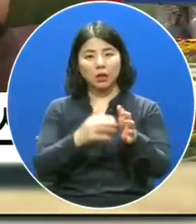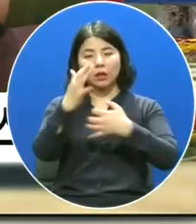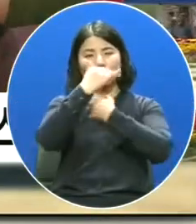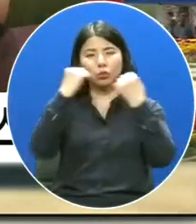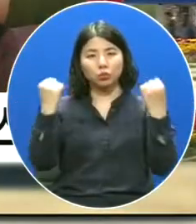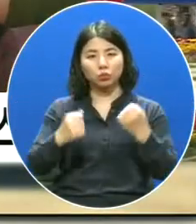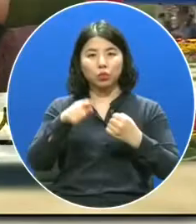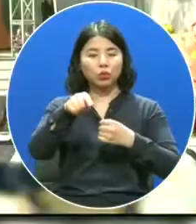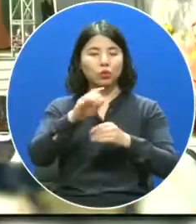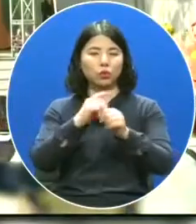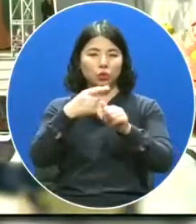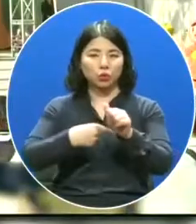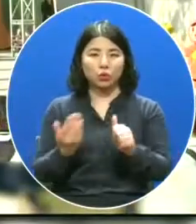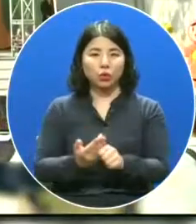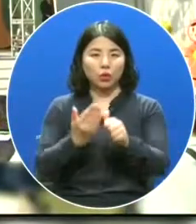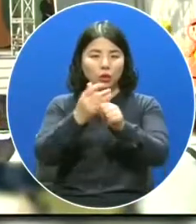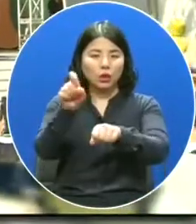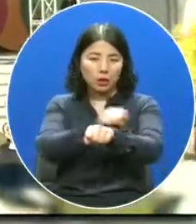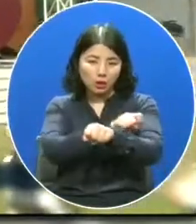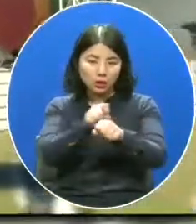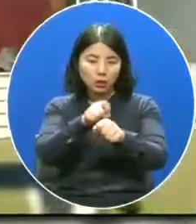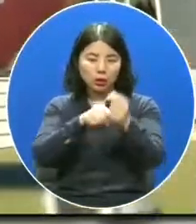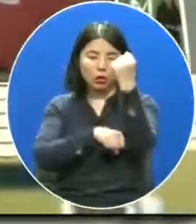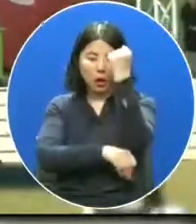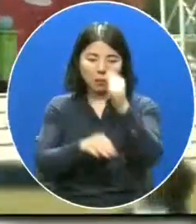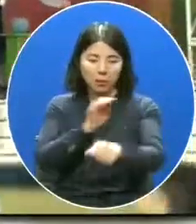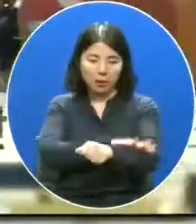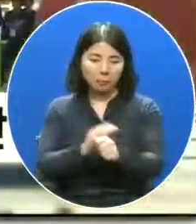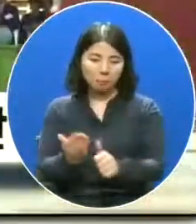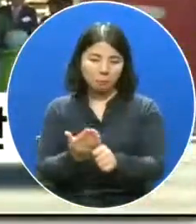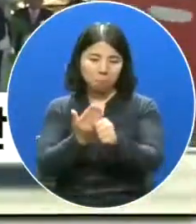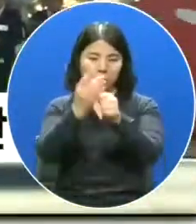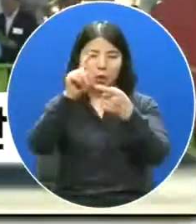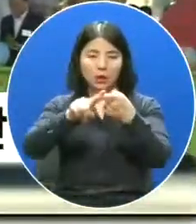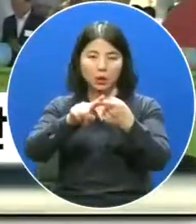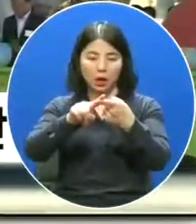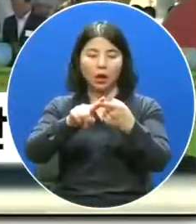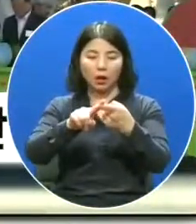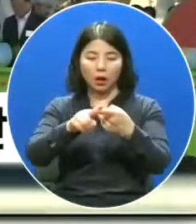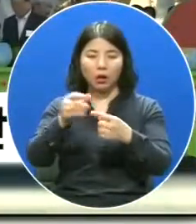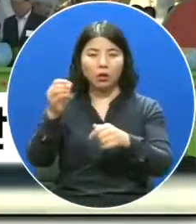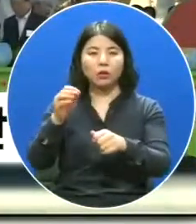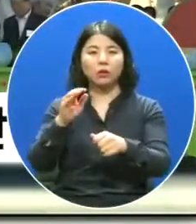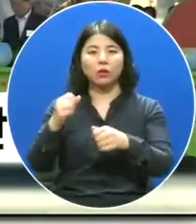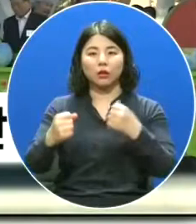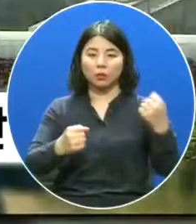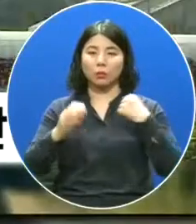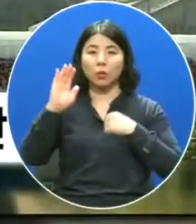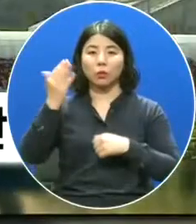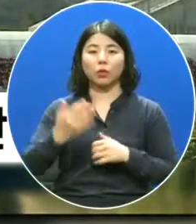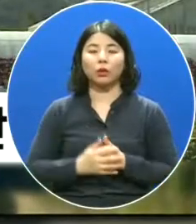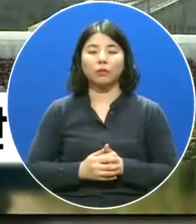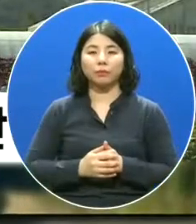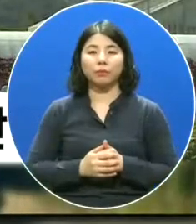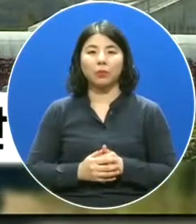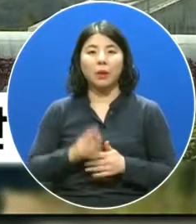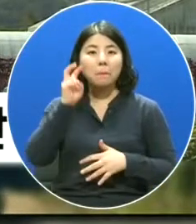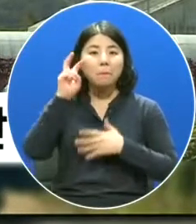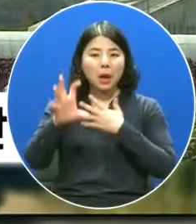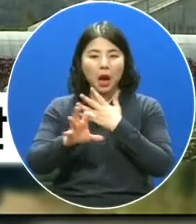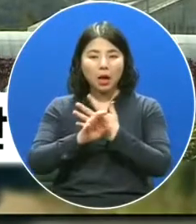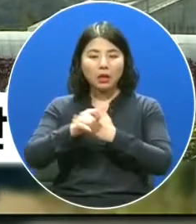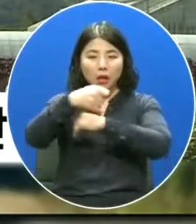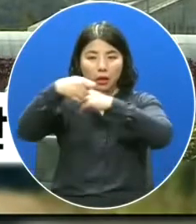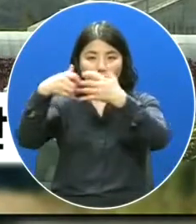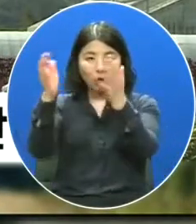그동안 충청북도가 유기농 특성화의 기반을 다져온 데 대한 긍정적인 발전에 힘입은 것이었음을 알 수 있는데요.